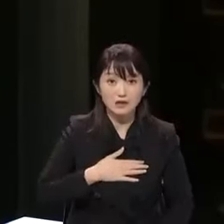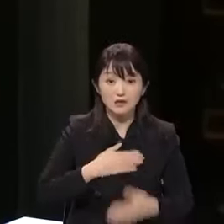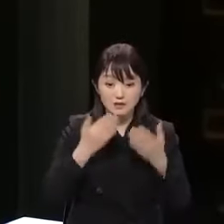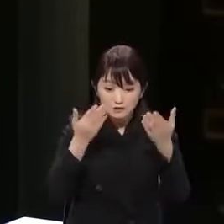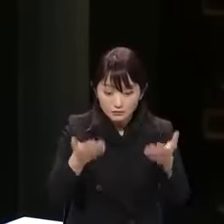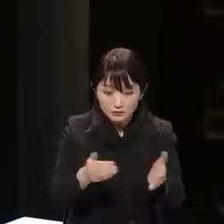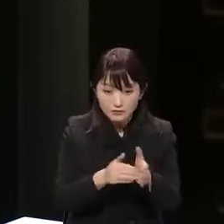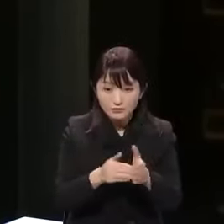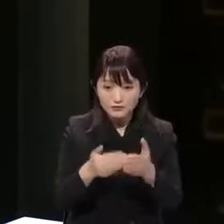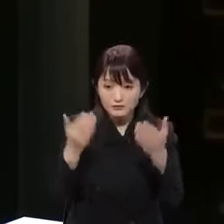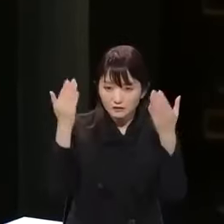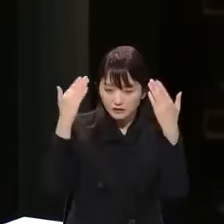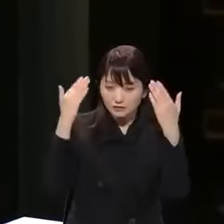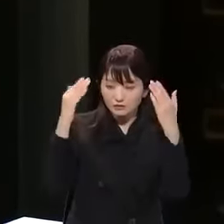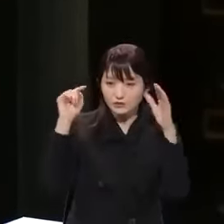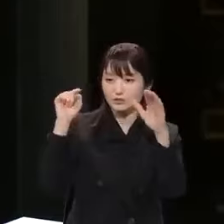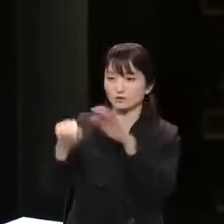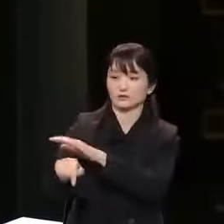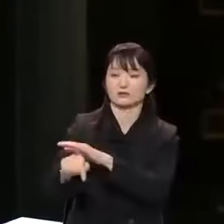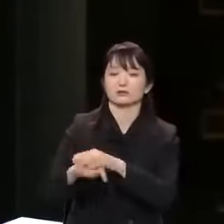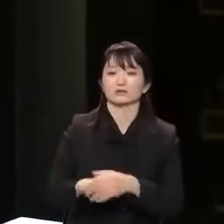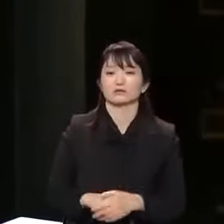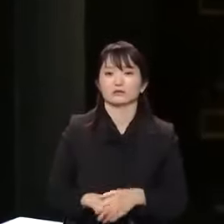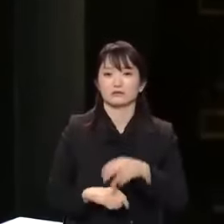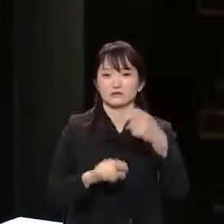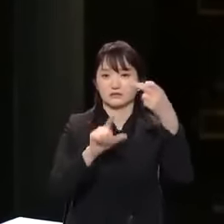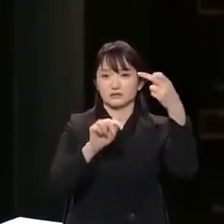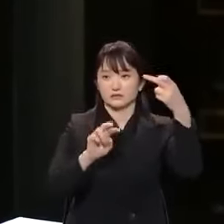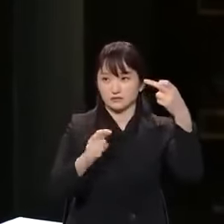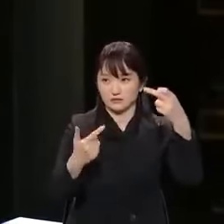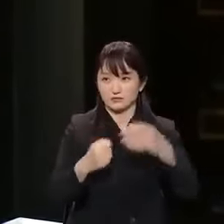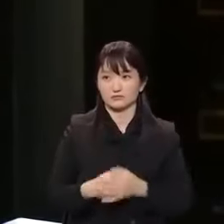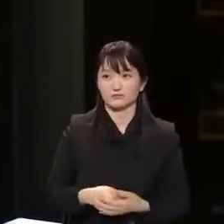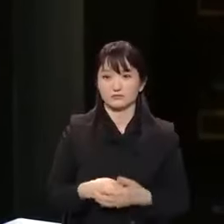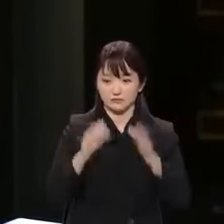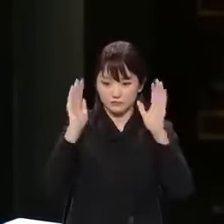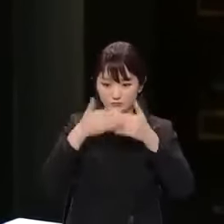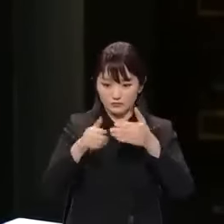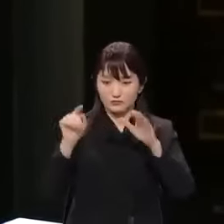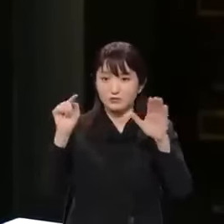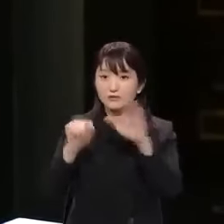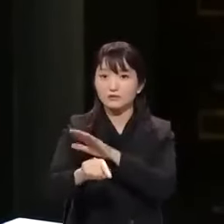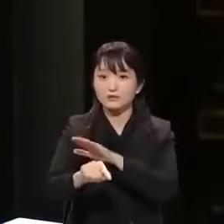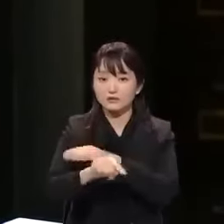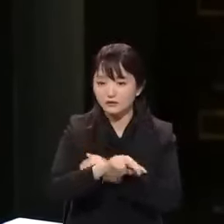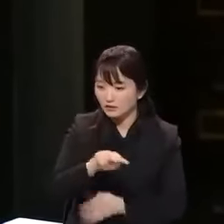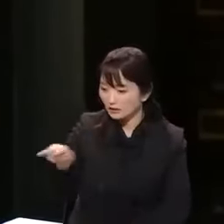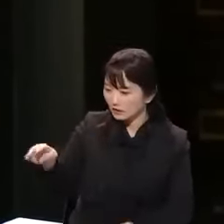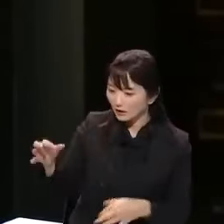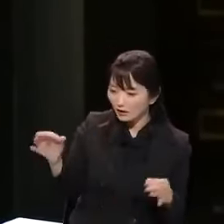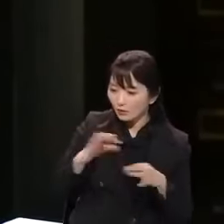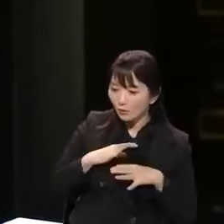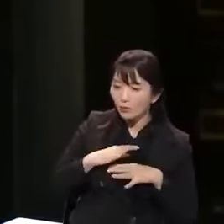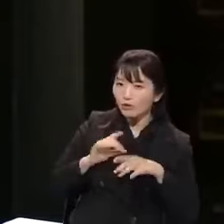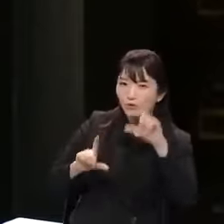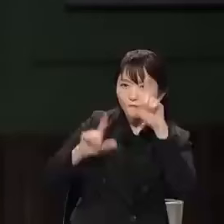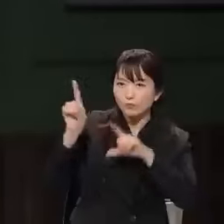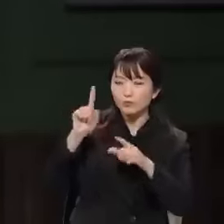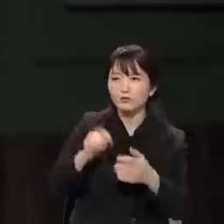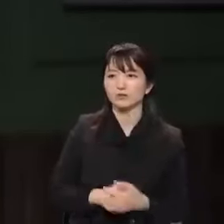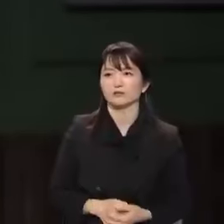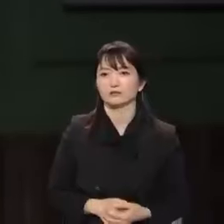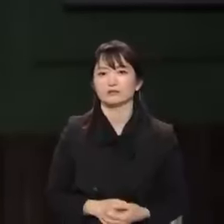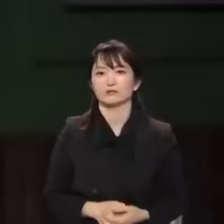끝나고 26일 날 학교로 찾아갔습니다. 자, 그런데 그 아들의 교실에 갔더니 깜짝 놀랄 광경이 펼쳐집니다. 네, 교실에